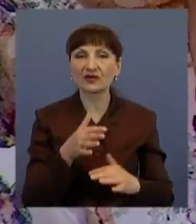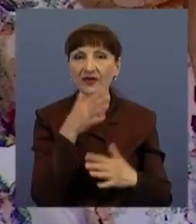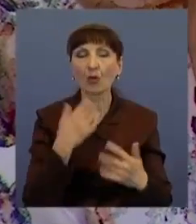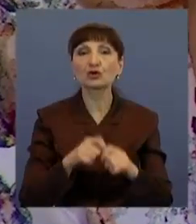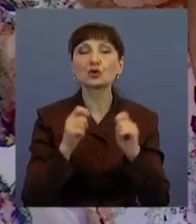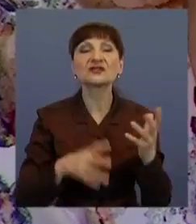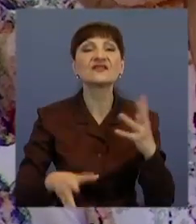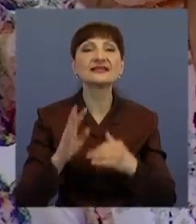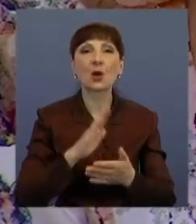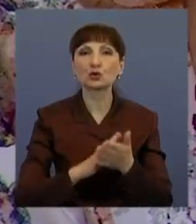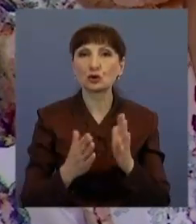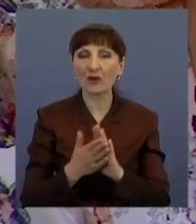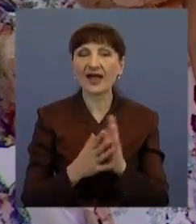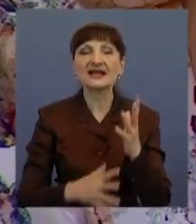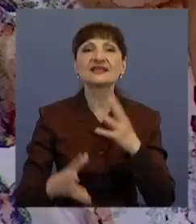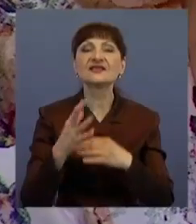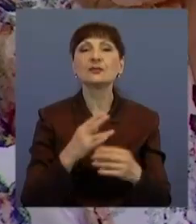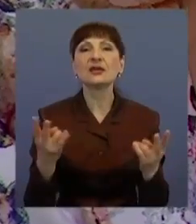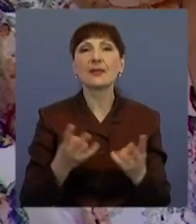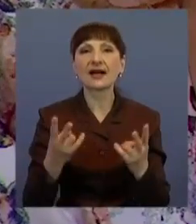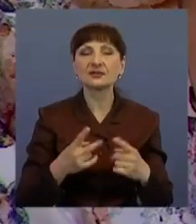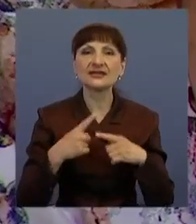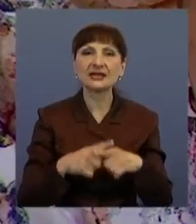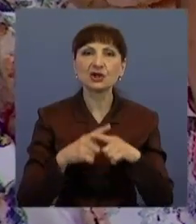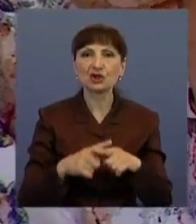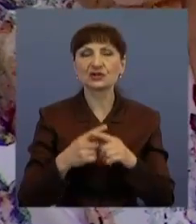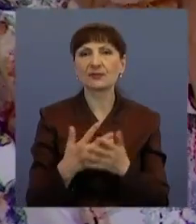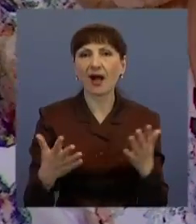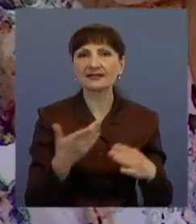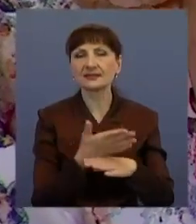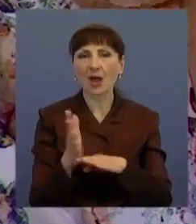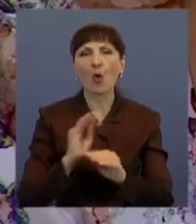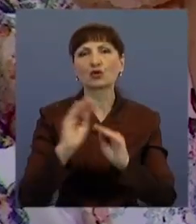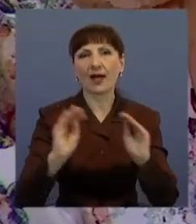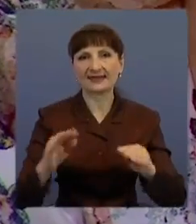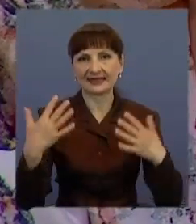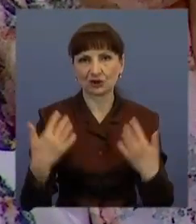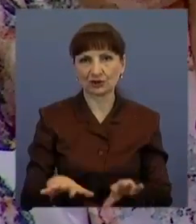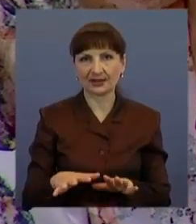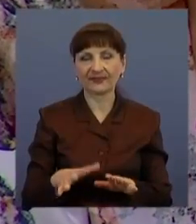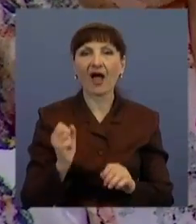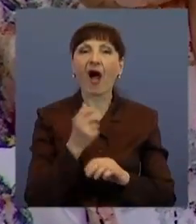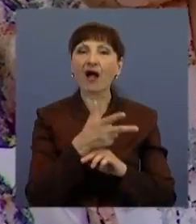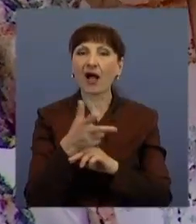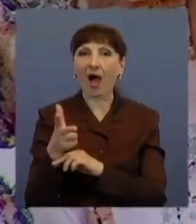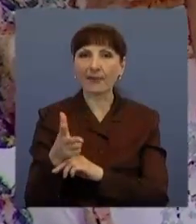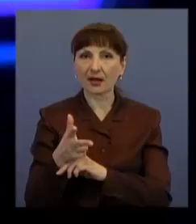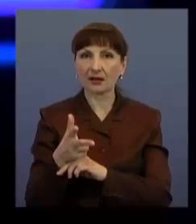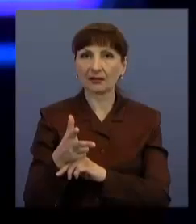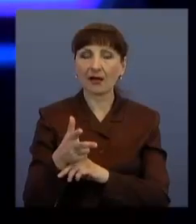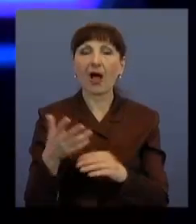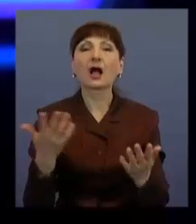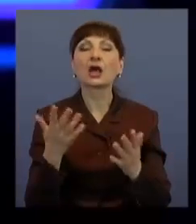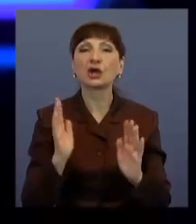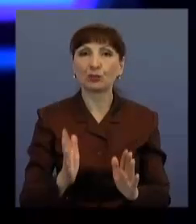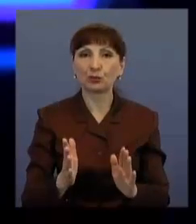созданы все условия, со всеми необходимыми техническими средствами они оснащены. А камерами видеонаблюдения какие залы